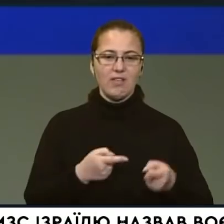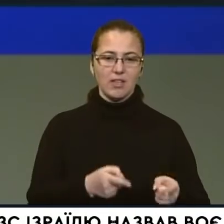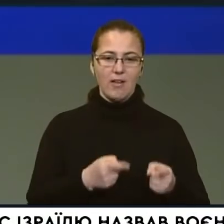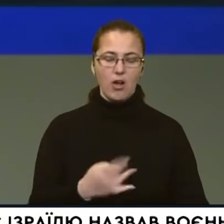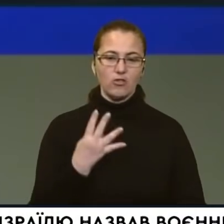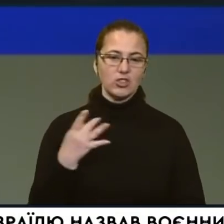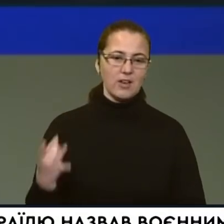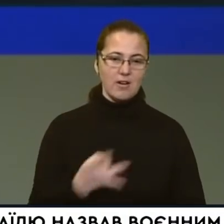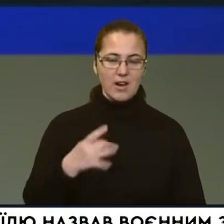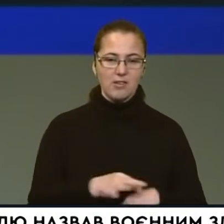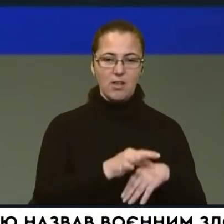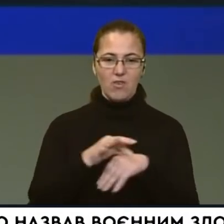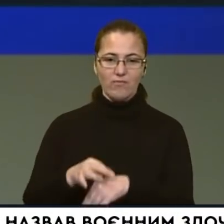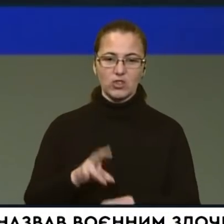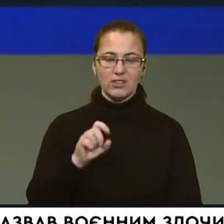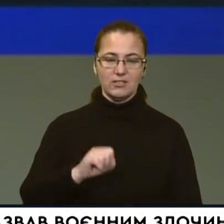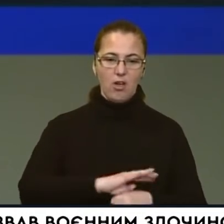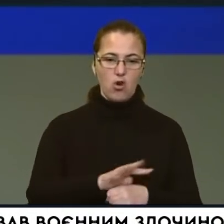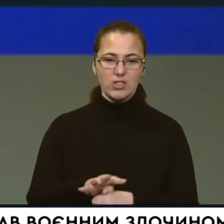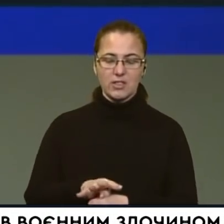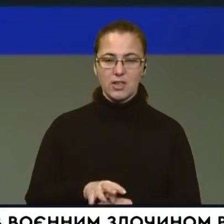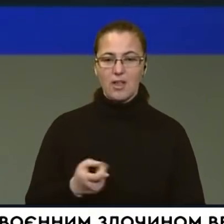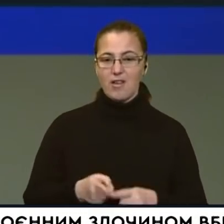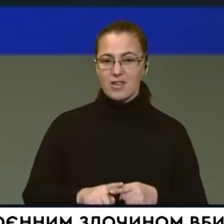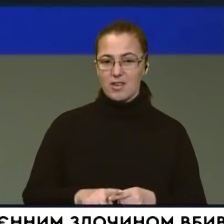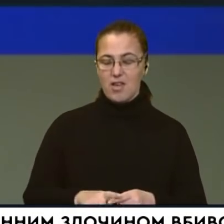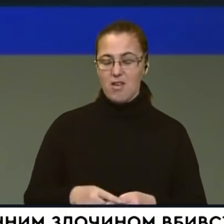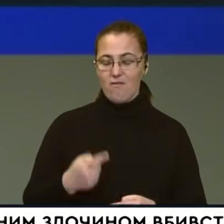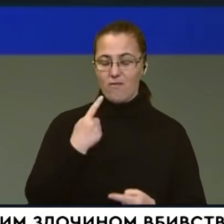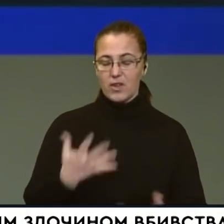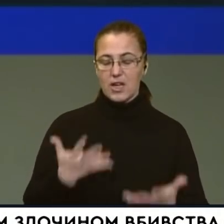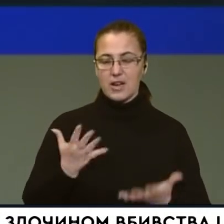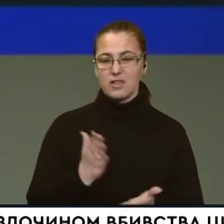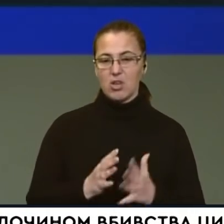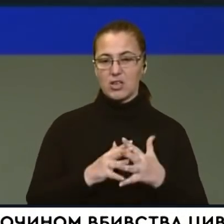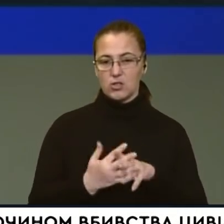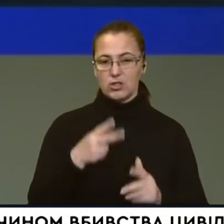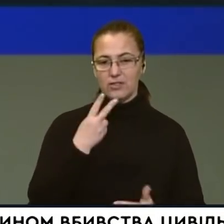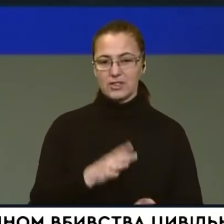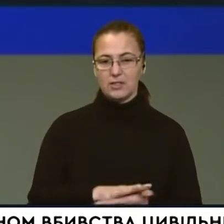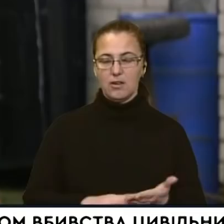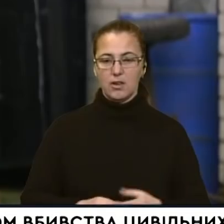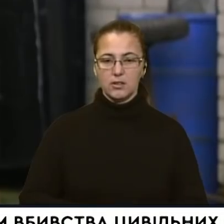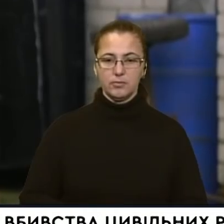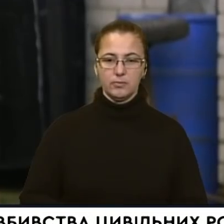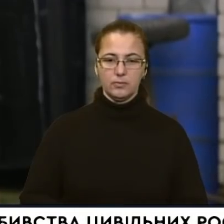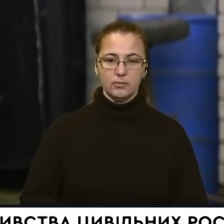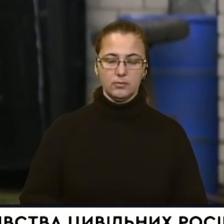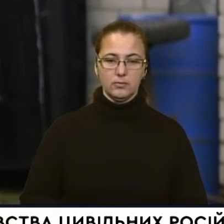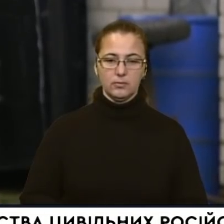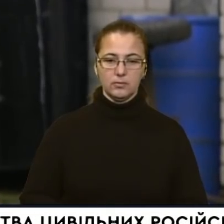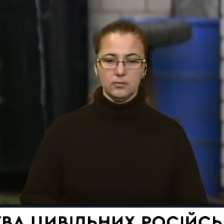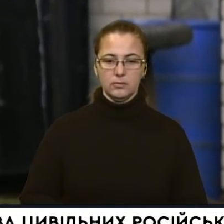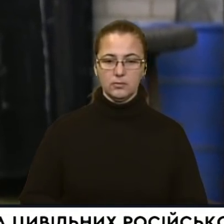залякували, 4 рази виводили на розстріл. Який вигляд тепер має село, дивіться далі. Они пришли